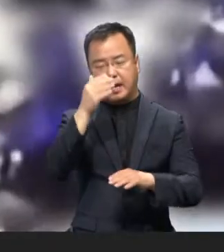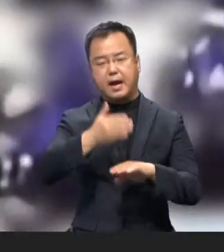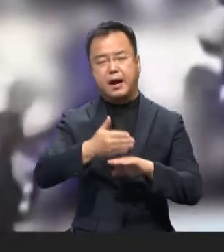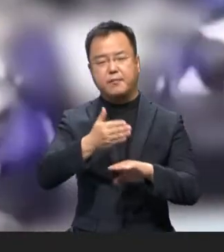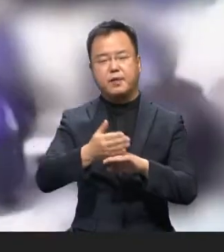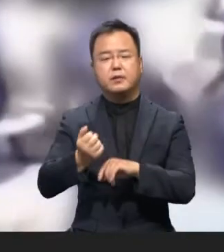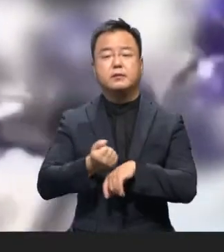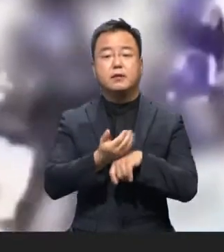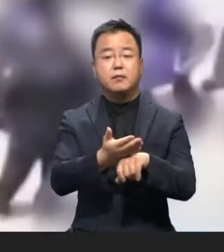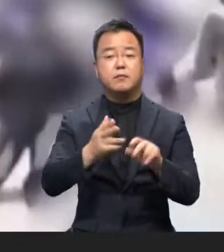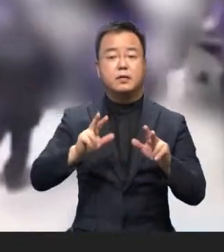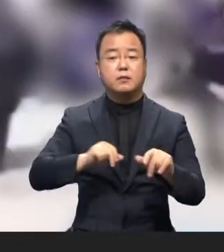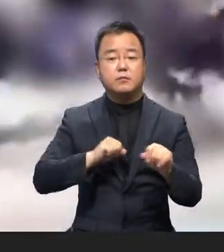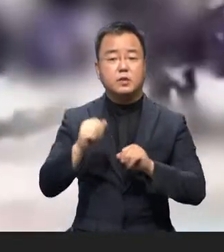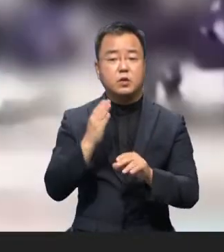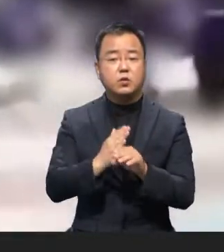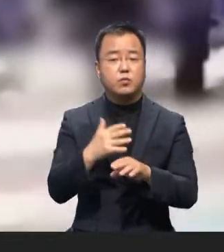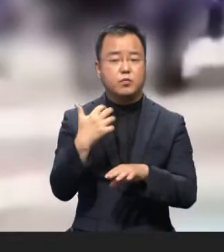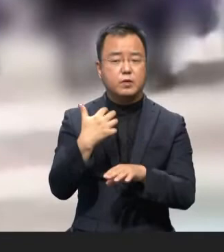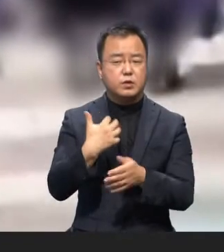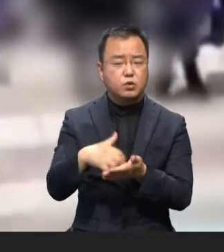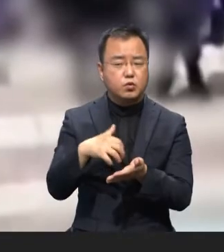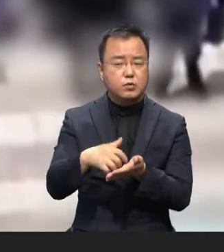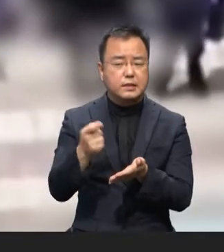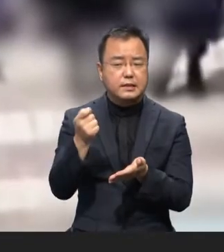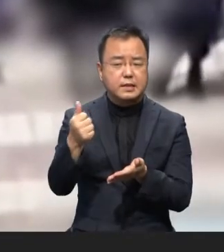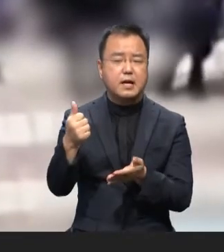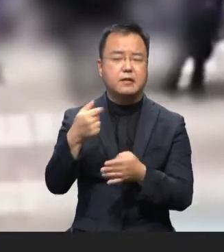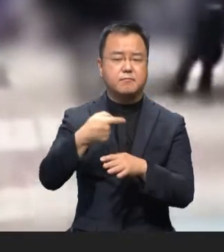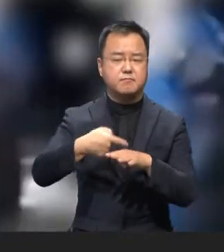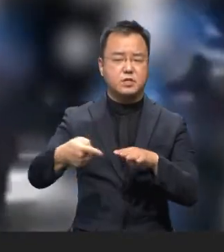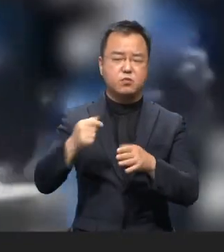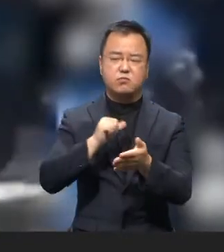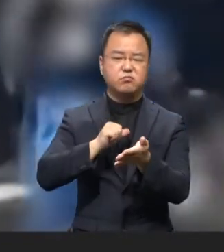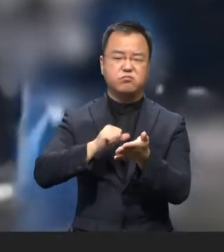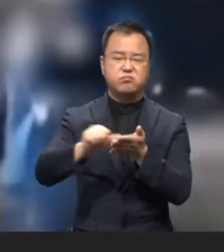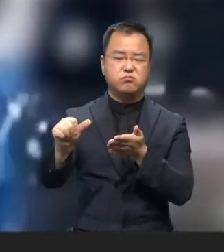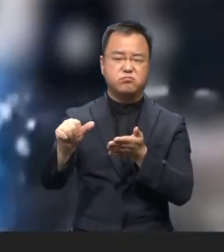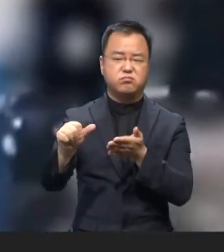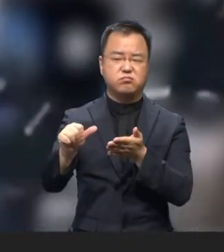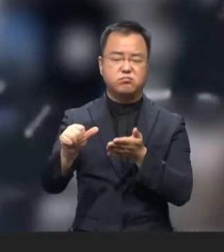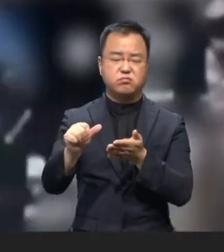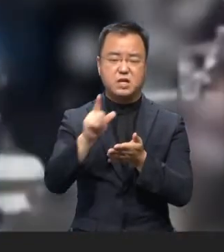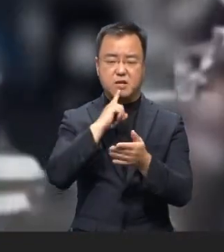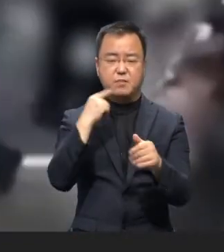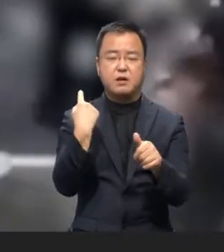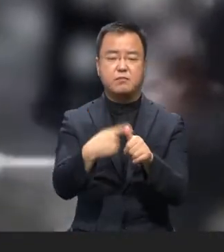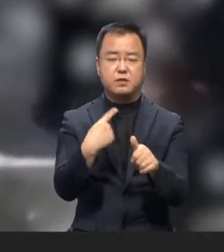이는 현재 진행 중인 소수민족 학살을 새하얗게 지워버렸다는 비난을 받았습니다.